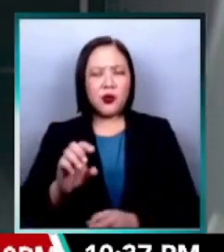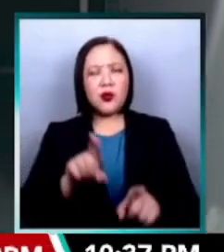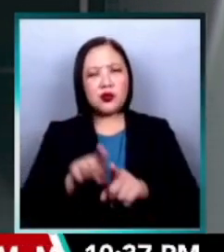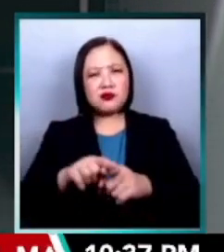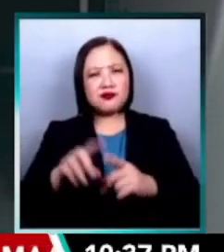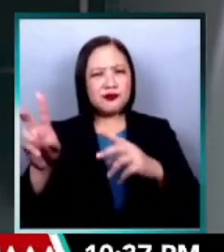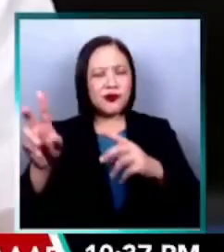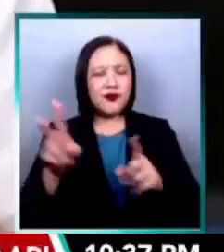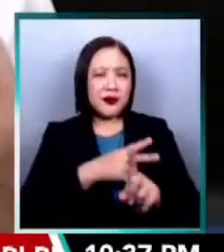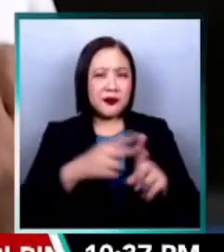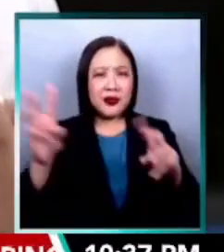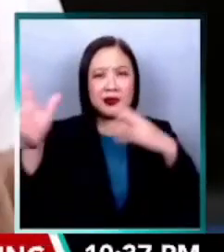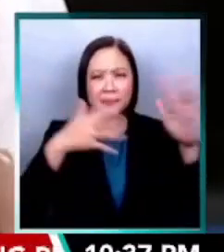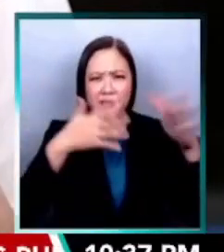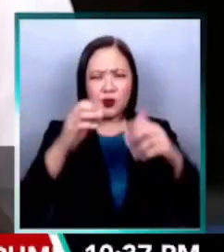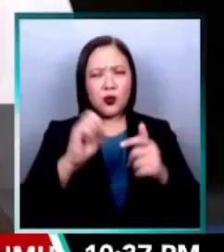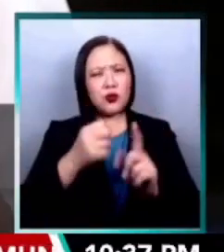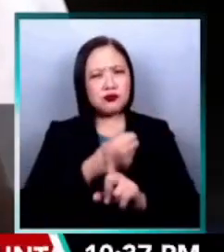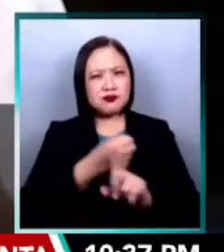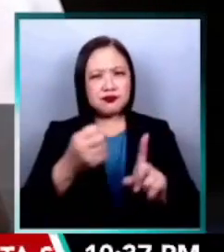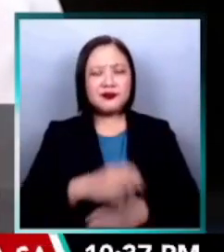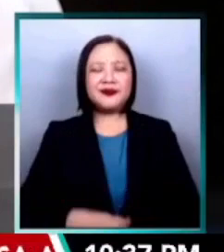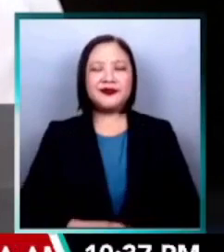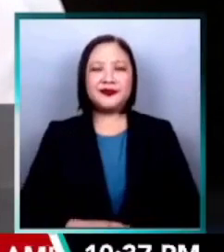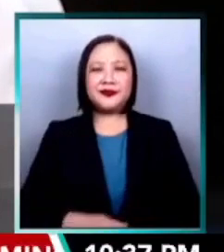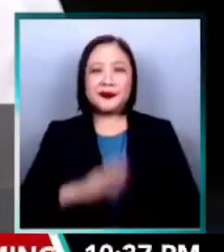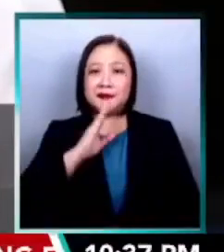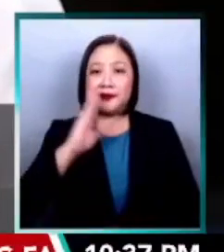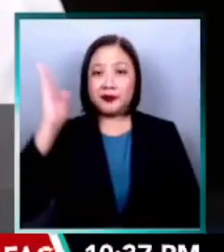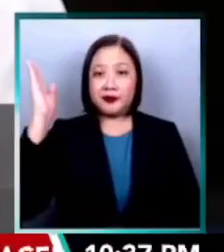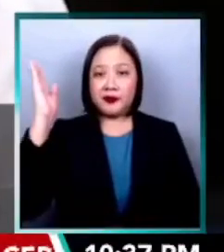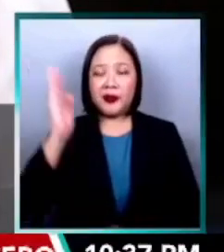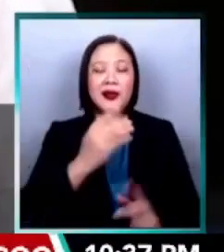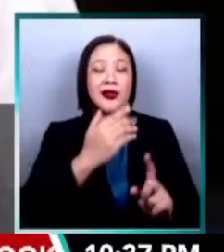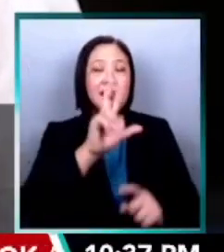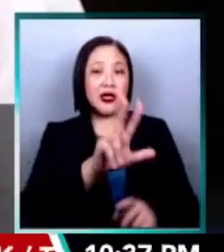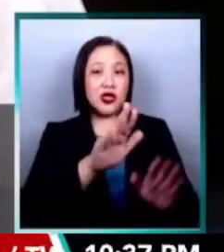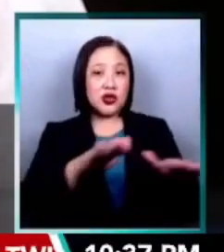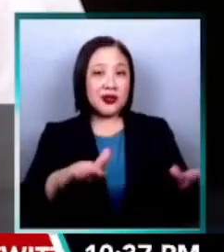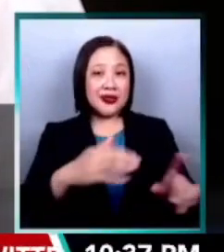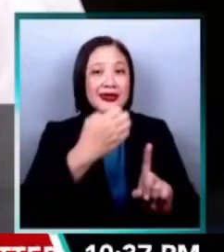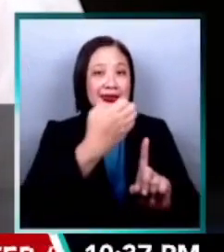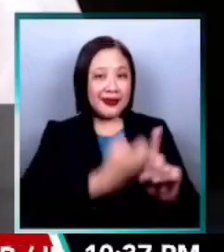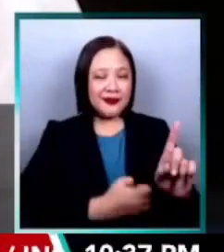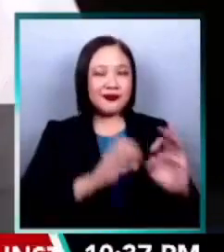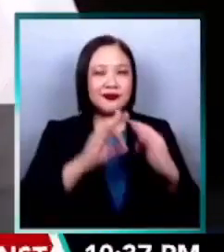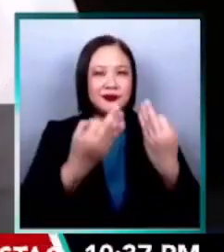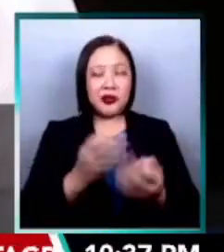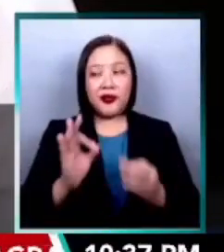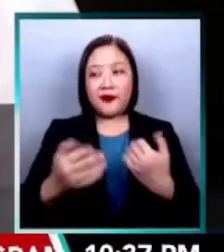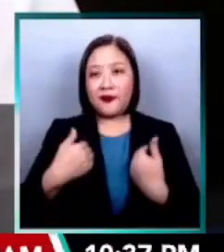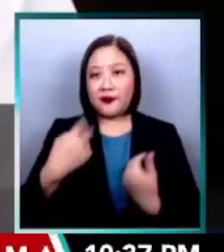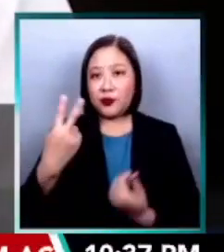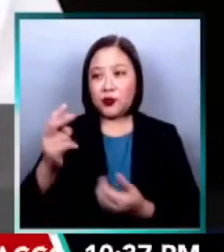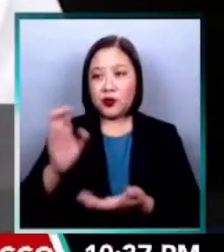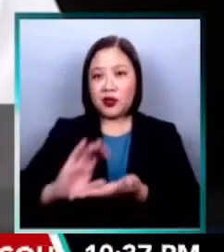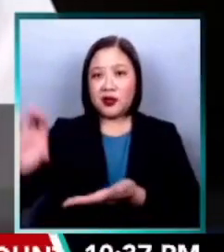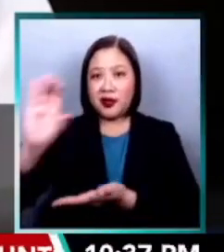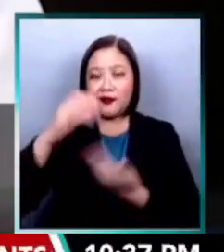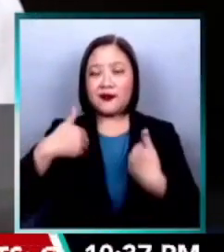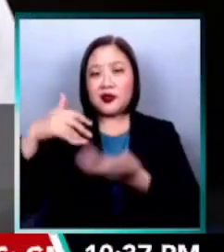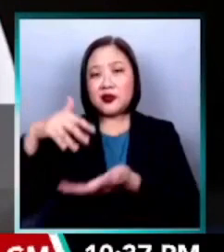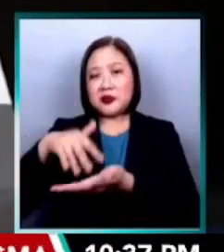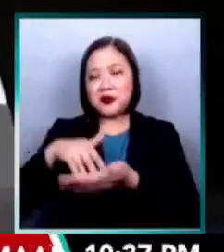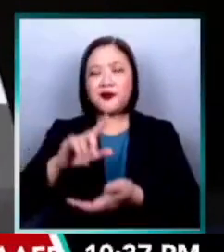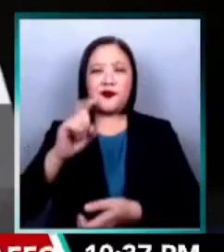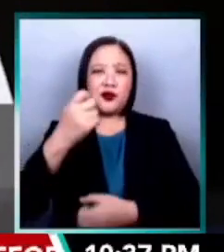kaya'y pang-aabuso. 30 bata per family. So kung may dalawang kolehiyo kayo nag-aaral, isang first year,